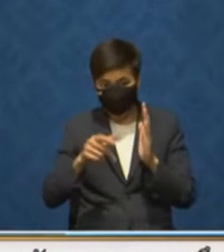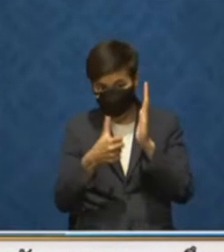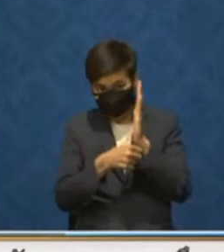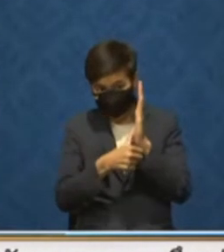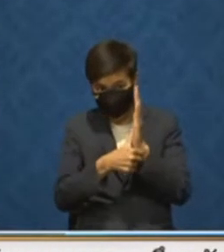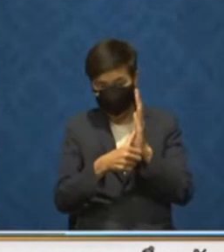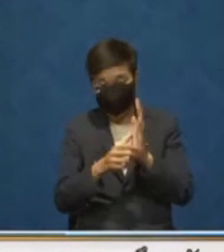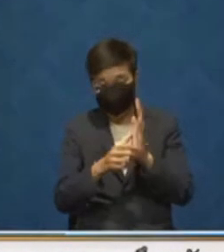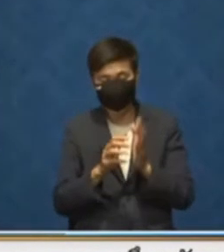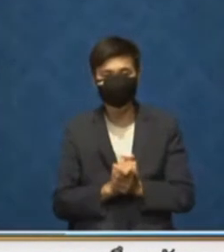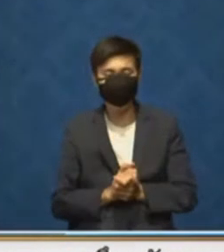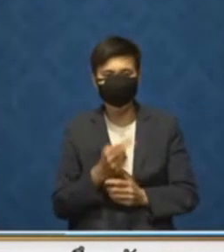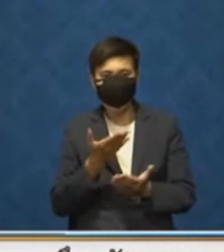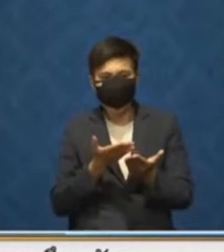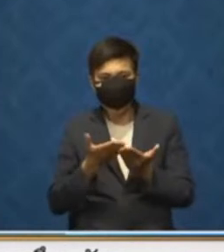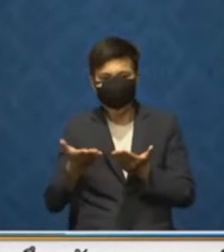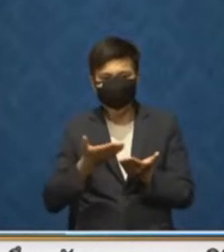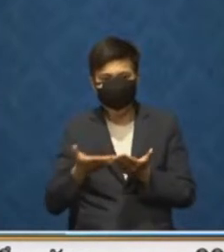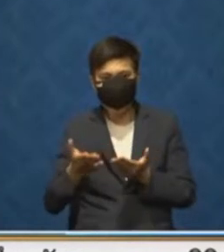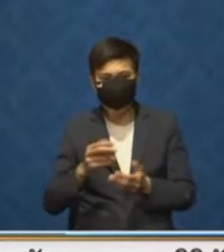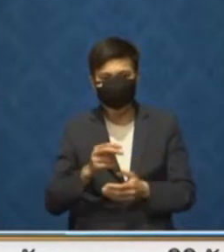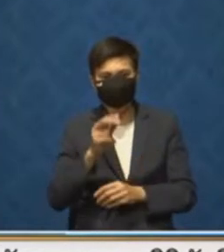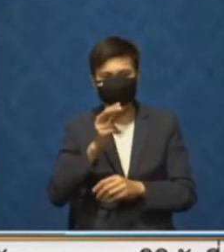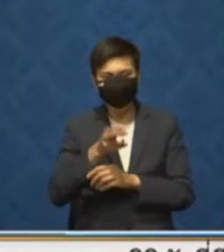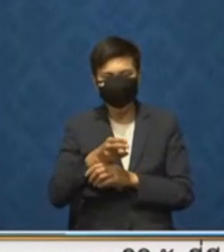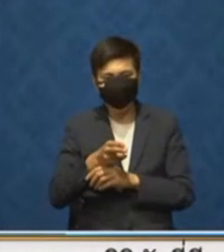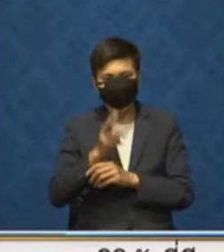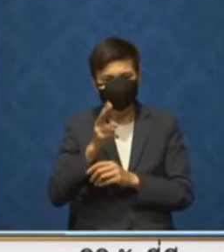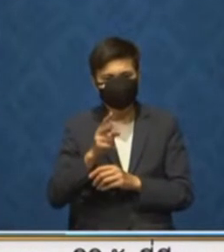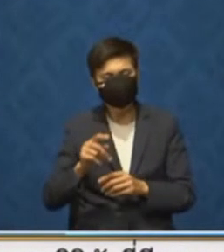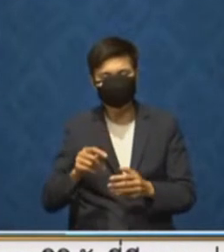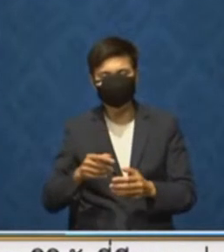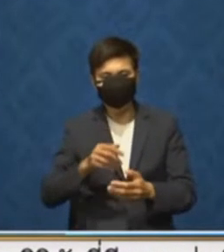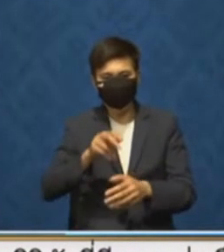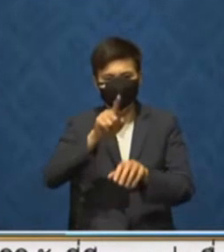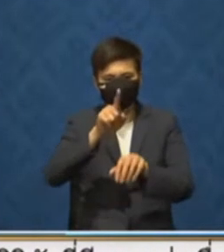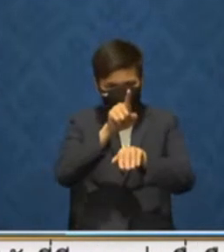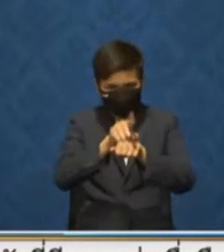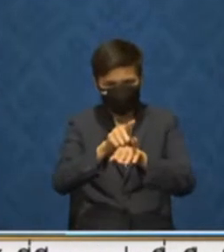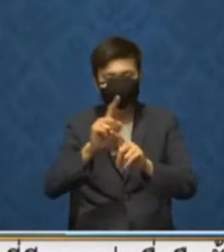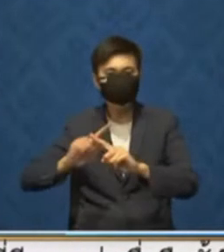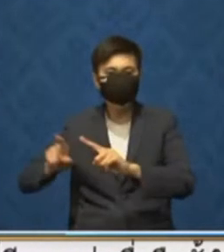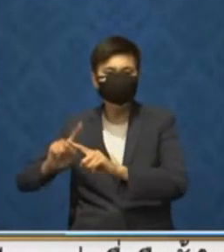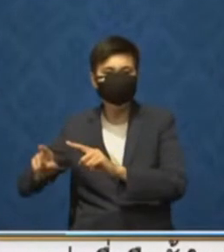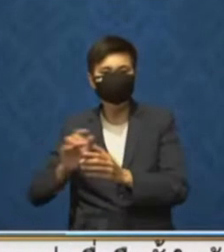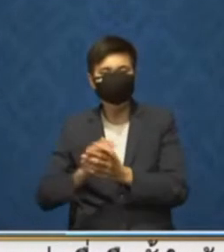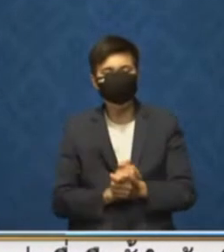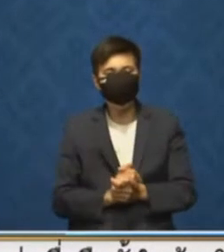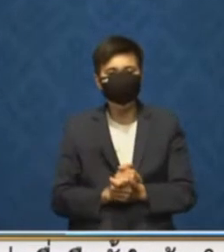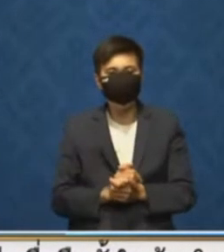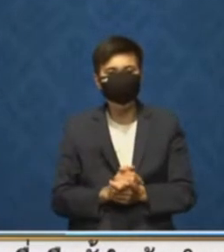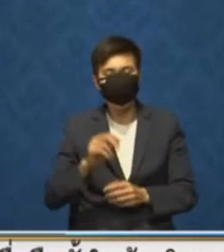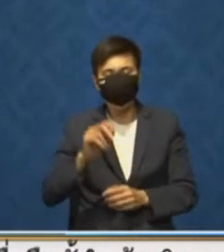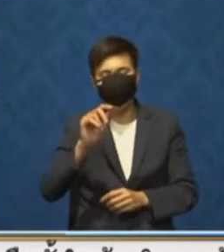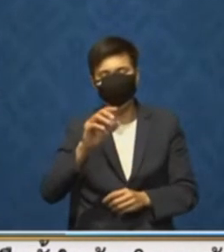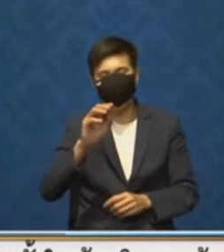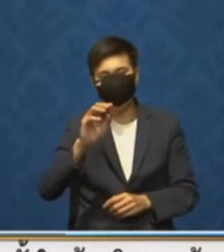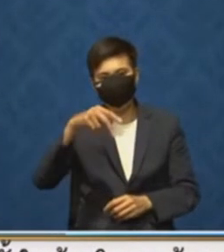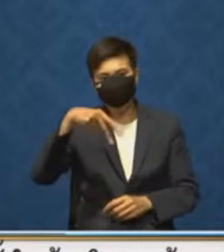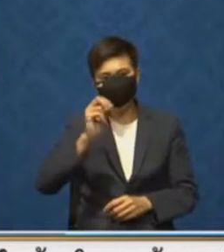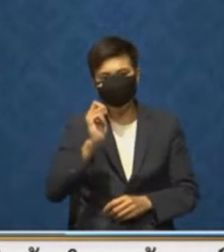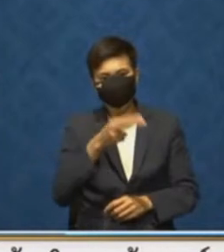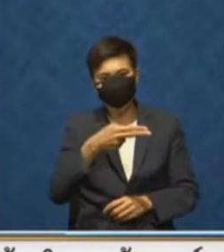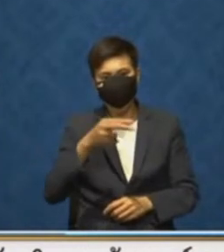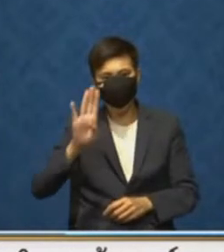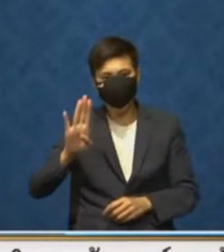อาวุธนะครับอ่าเฉพาะไปซื้อวุฒิอะไรบ้างทบใช้งบ10403